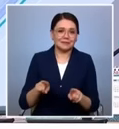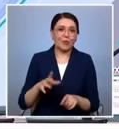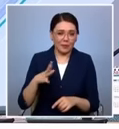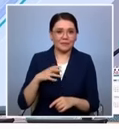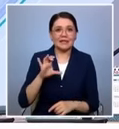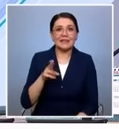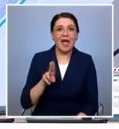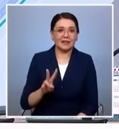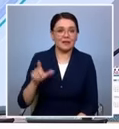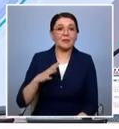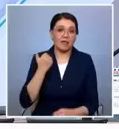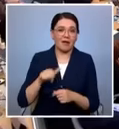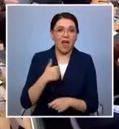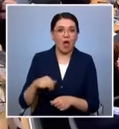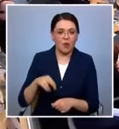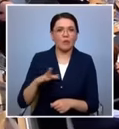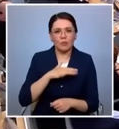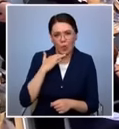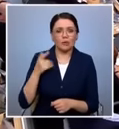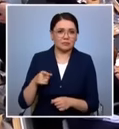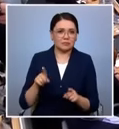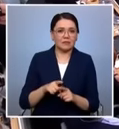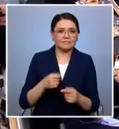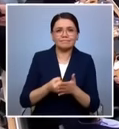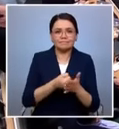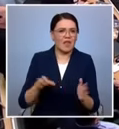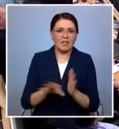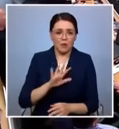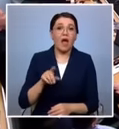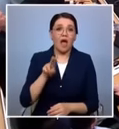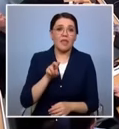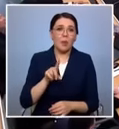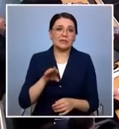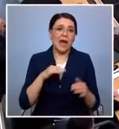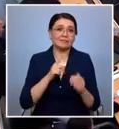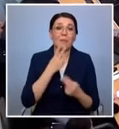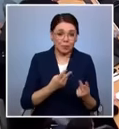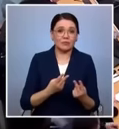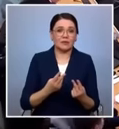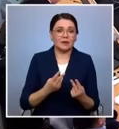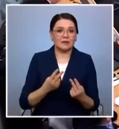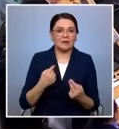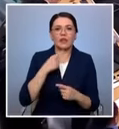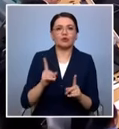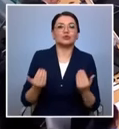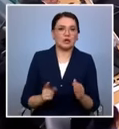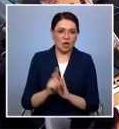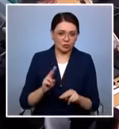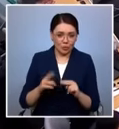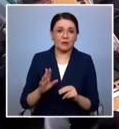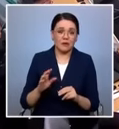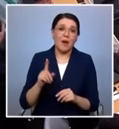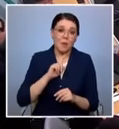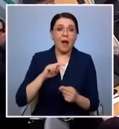в институте, из которого он сбегал с лекций и занятий, Хабиров неожиданно ответил – бухгалтерия. То есть бухгалтерский учет Хабиров